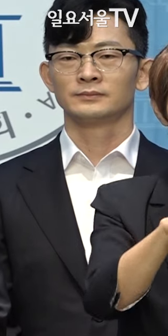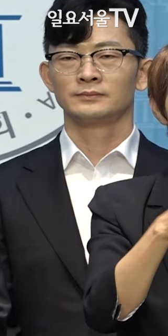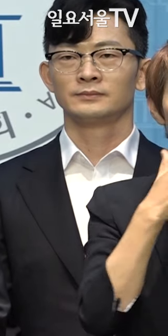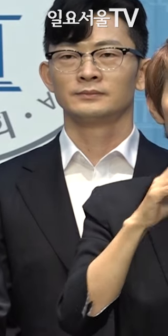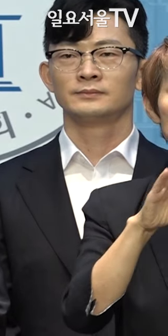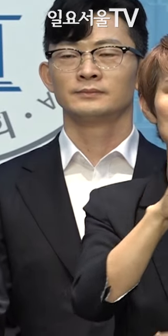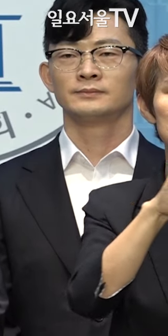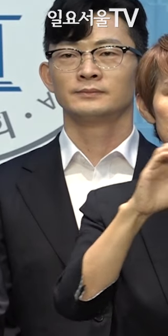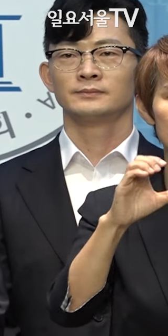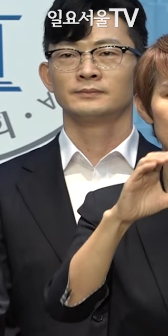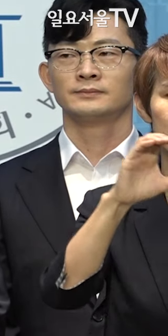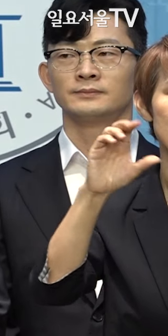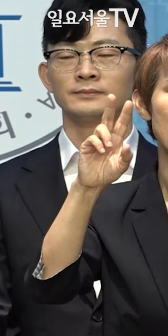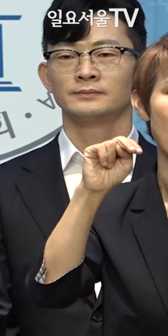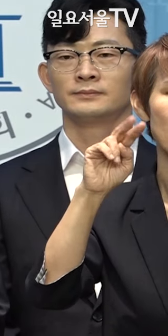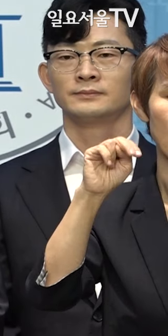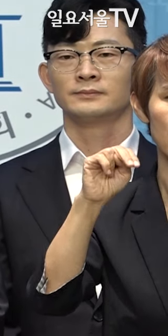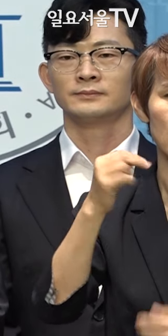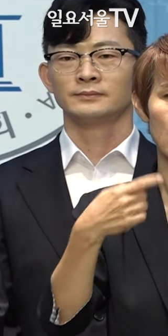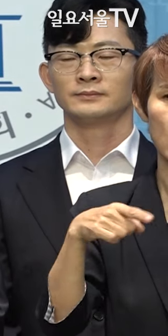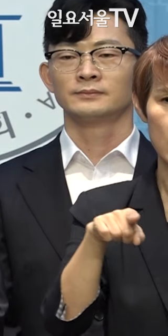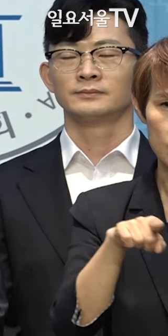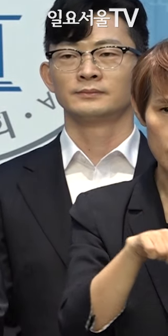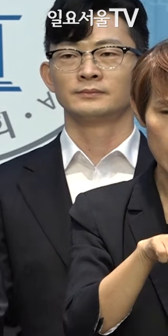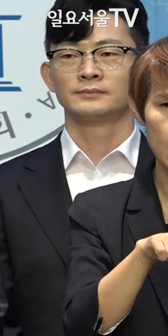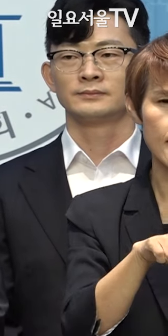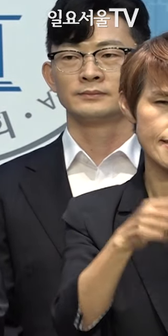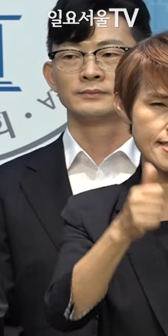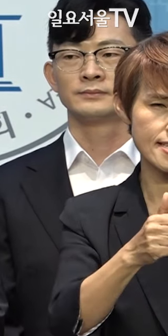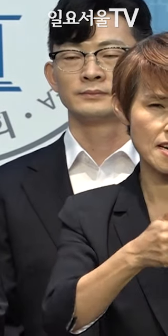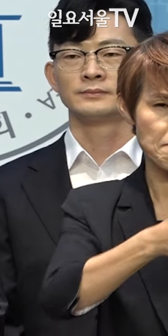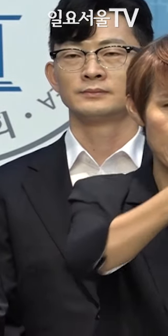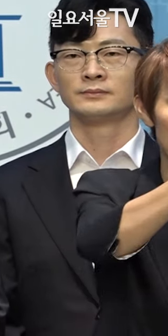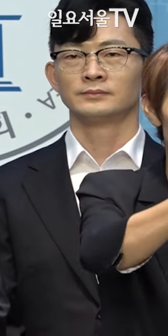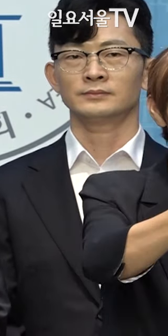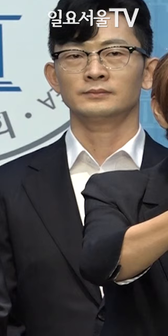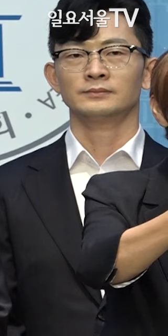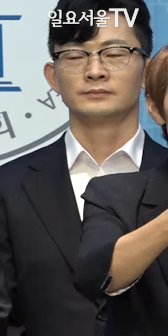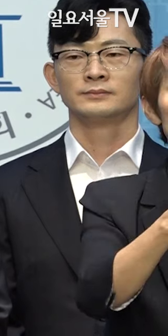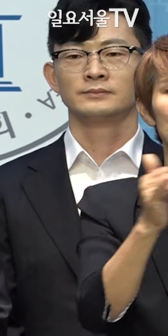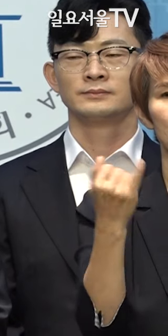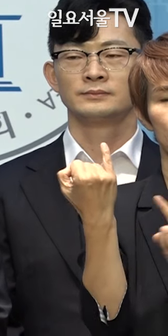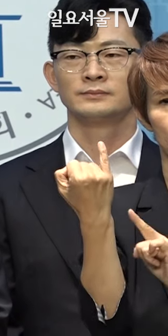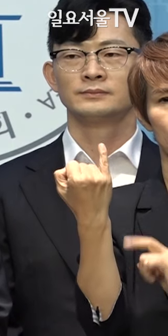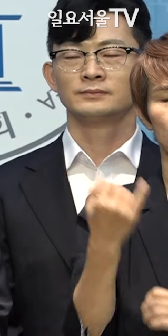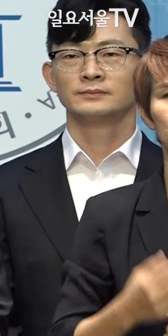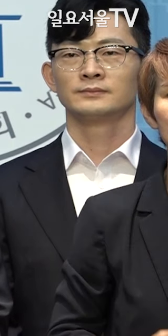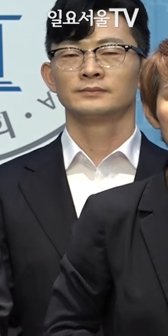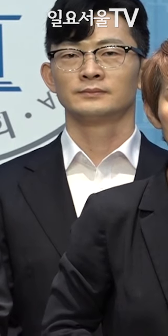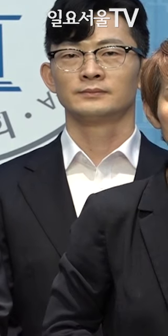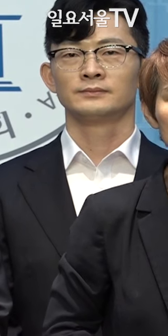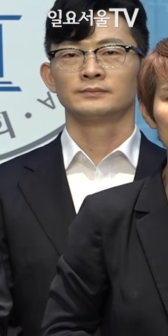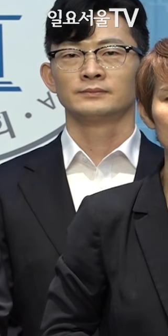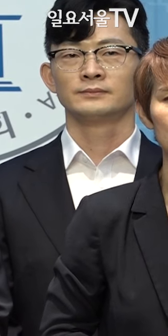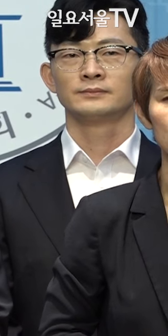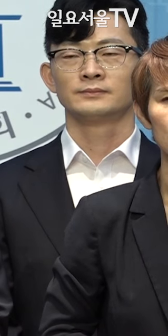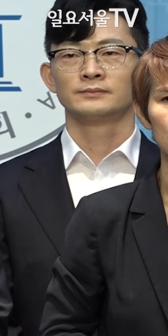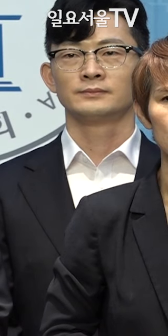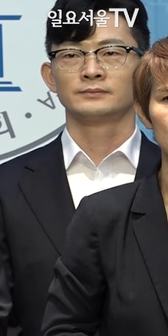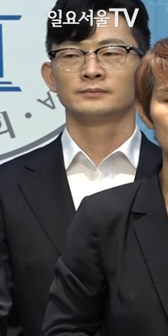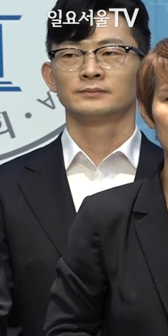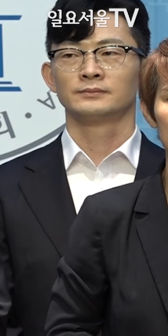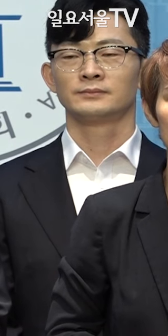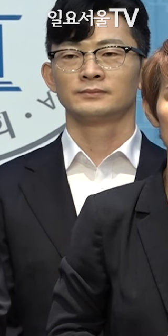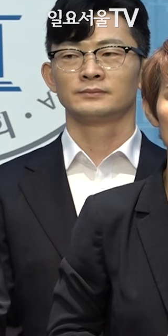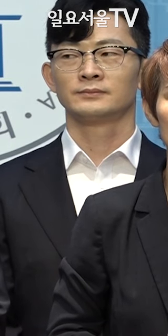미국의 CNN, 일본의 NHK와 겨루면서 경쟁해서 이겼던 관록의 기자입니다. 야세르 아라파트 피에로